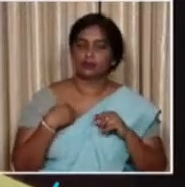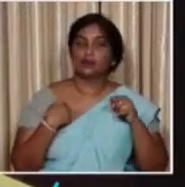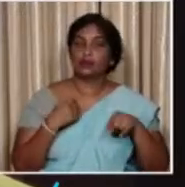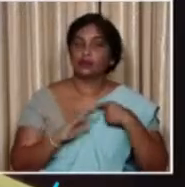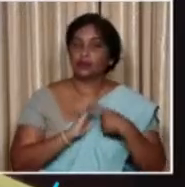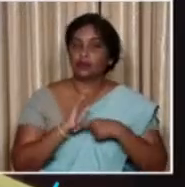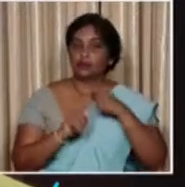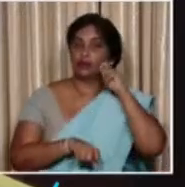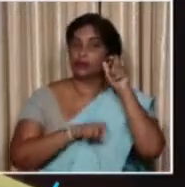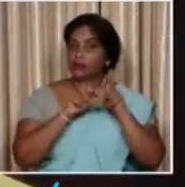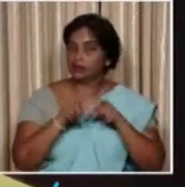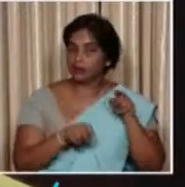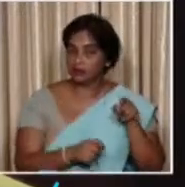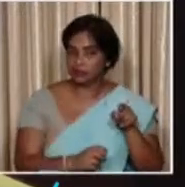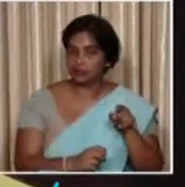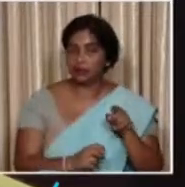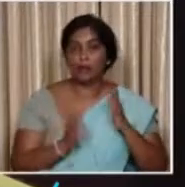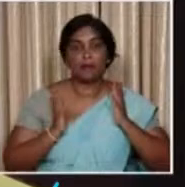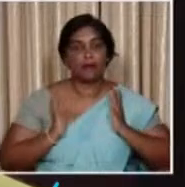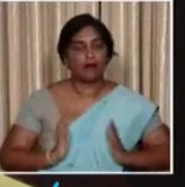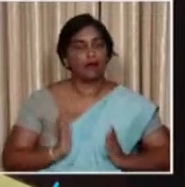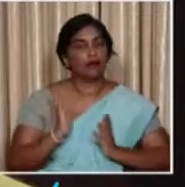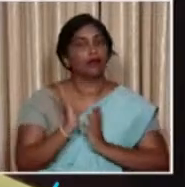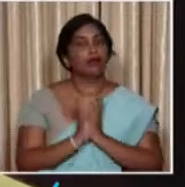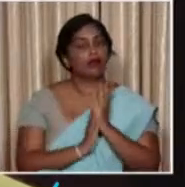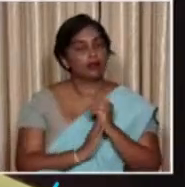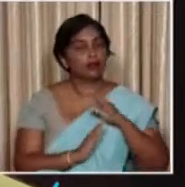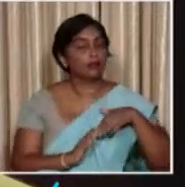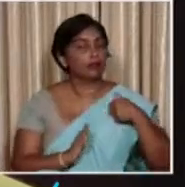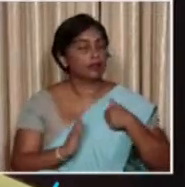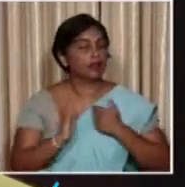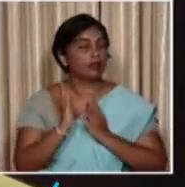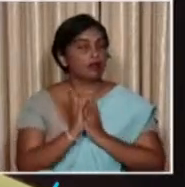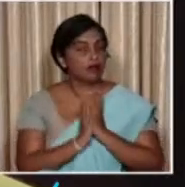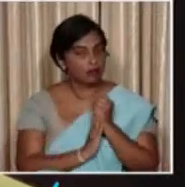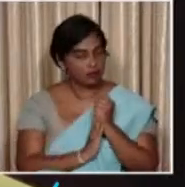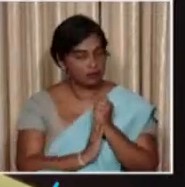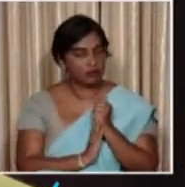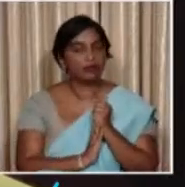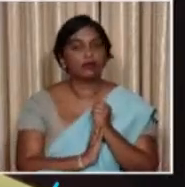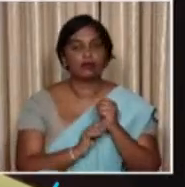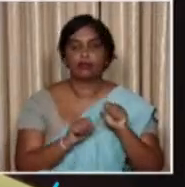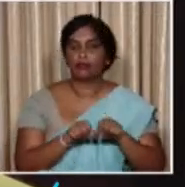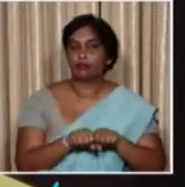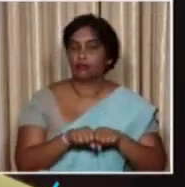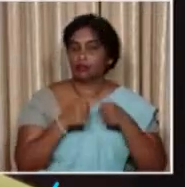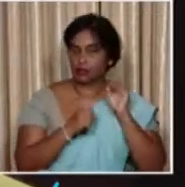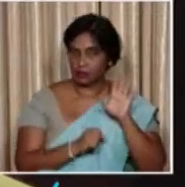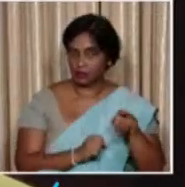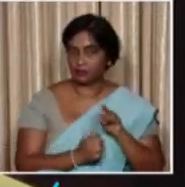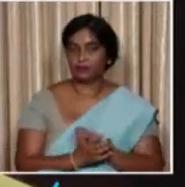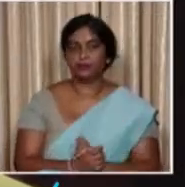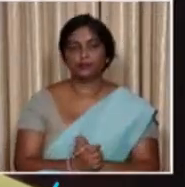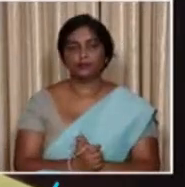රටේ ජනතාවගේ මානව අයිතිවාසිකම් මූලික අයිතිවාසිකම් උල්ලංඝනය කර තිබෙන බව